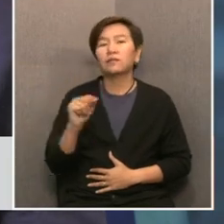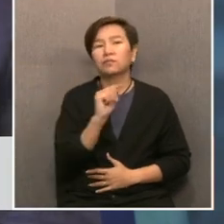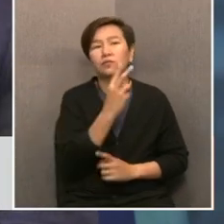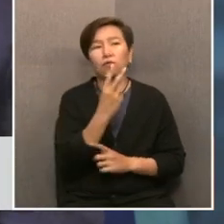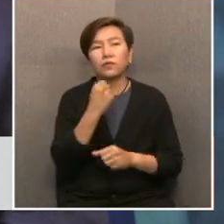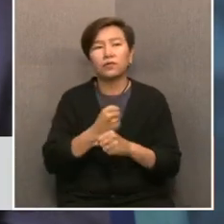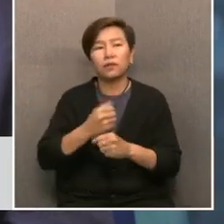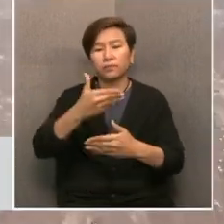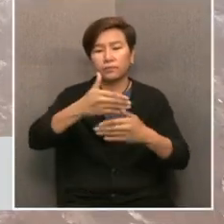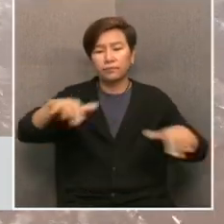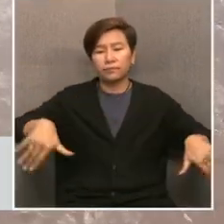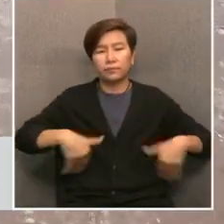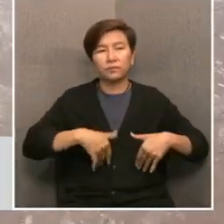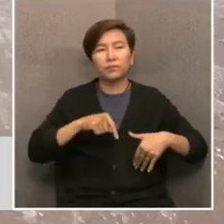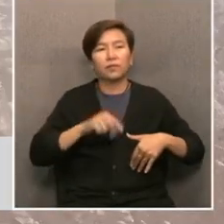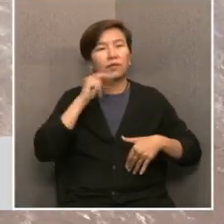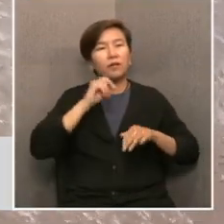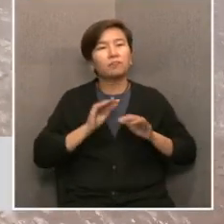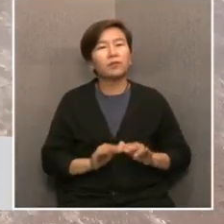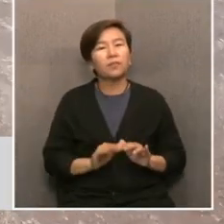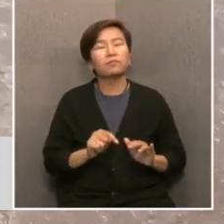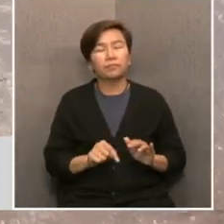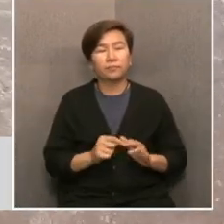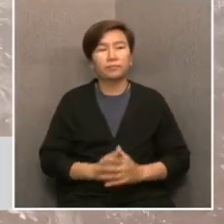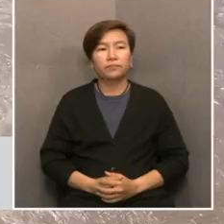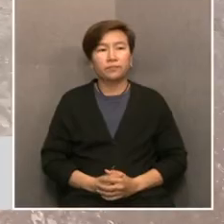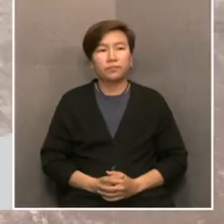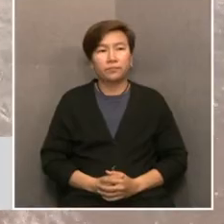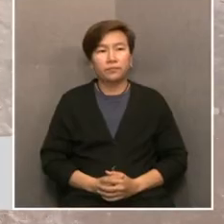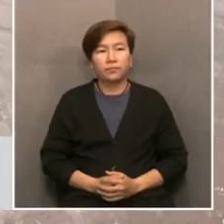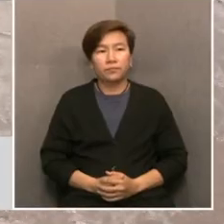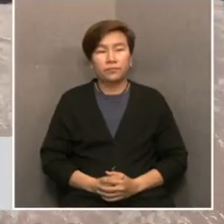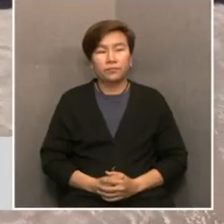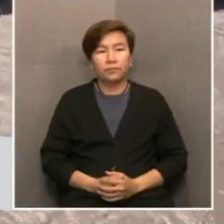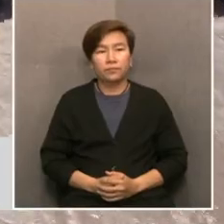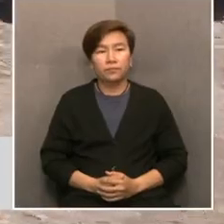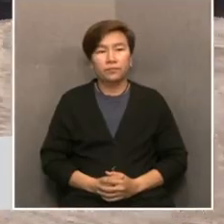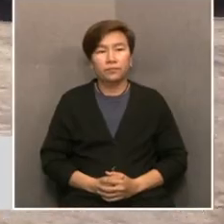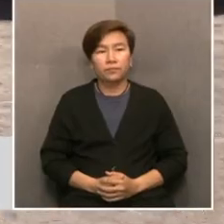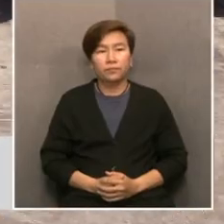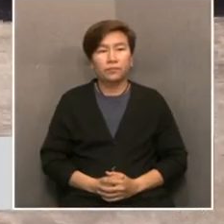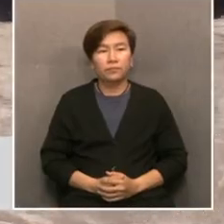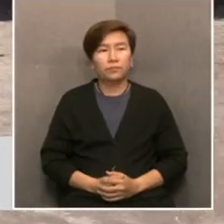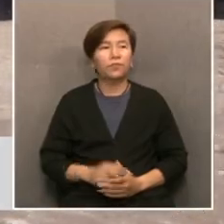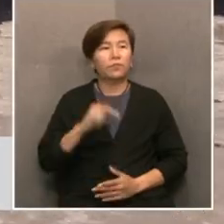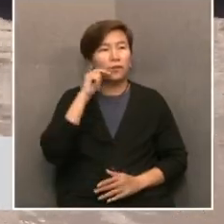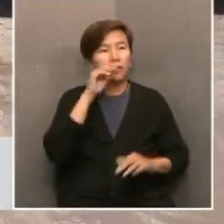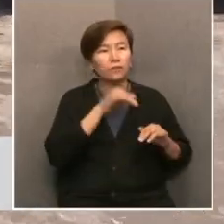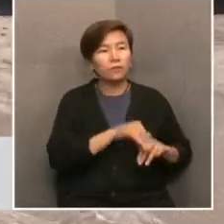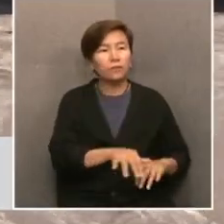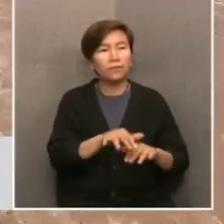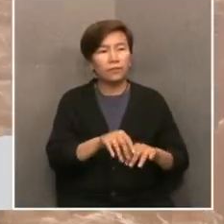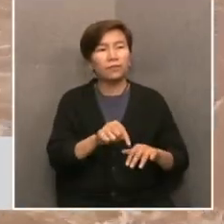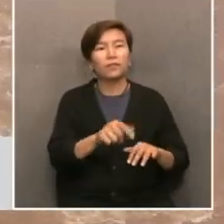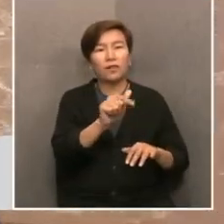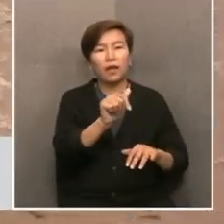กักน้ำประจำชุมชนทุกแหล่งน้ำชุมชนมีแหล่งเก็บกักน้ำมีบ่อน้ำเนี่ยอย่างที่ผมบอกว่าช่วงหน้าน้ำก็ใช้รองรับน้ำหลากได้ส่วนที่สองเอง